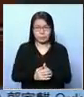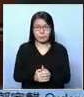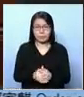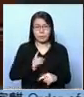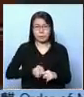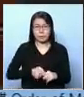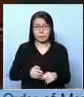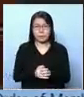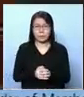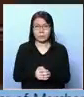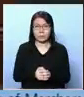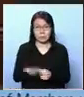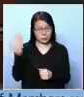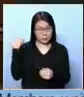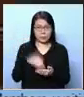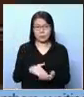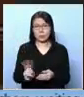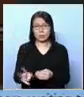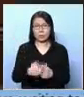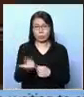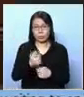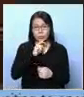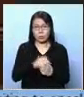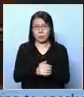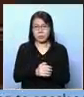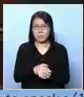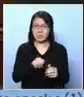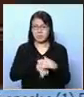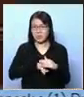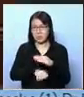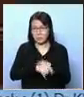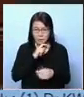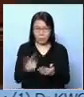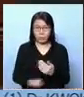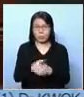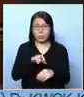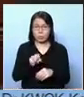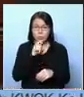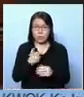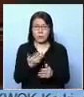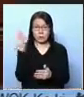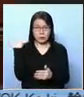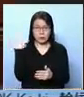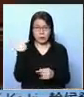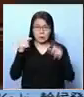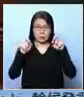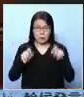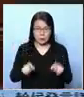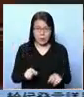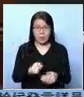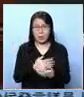際上他們向來都是這樣的，大部分都是指桑罵槐啊，用開以往那些理論，全部